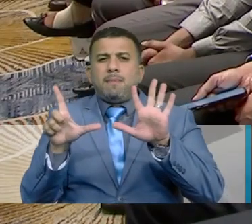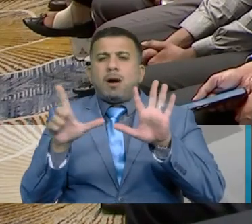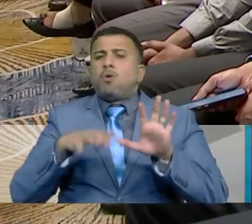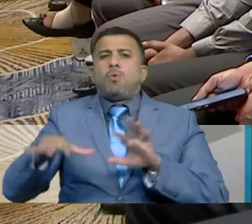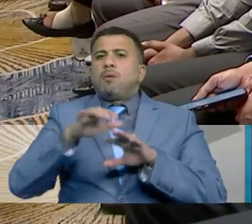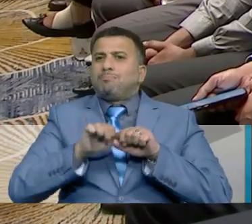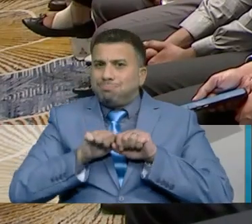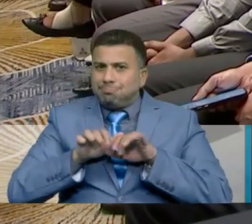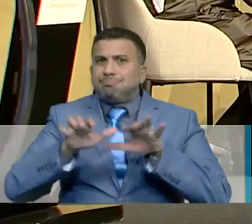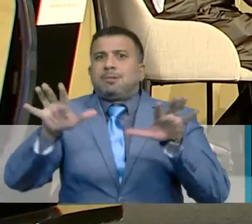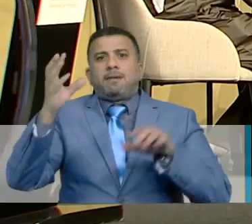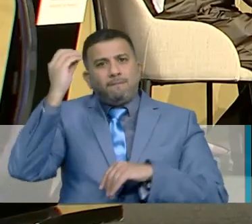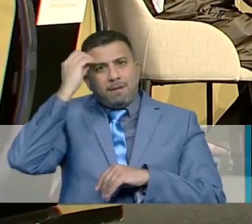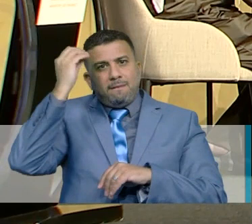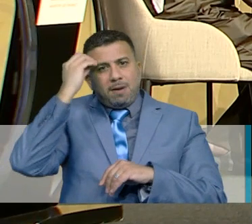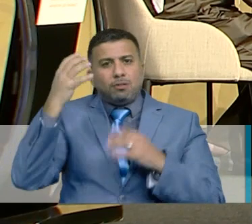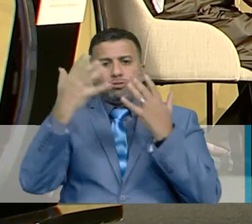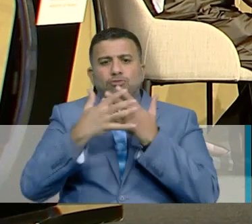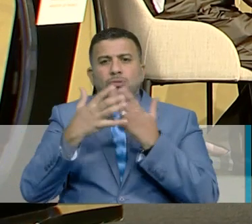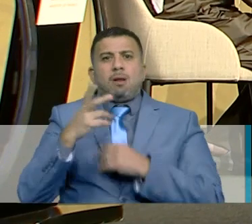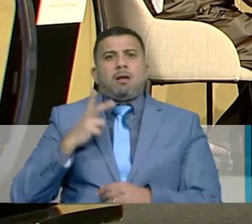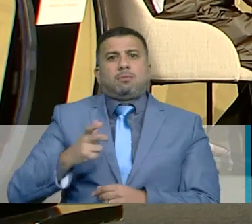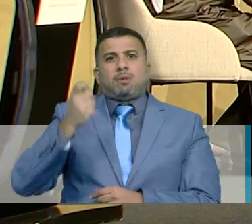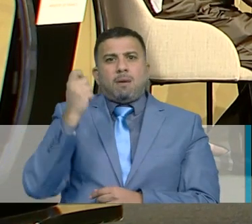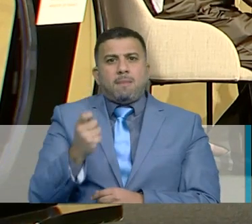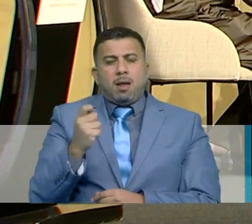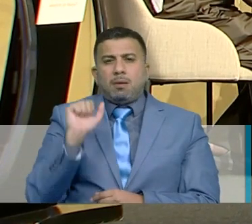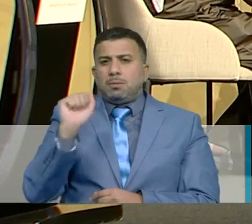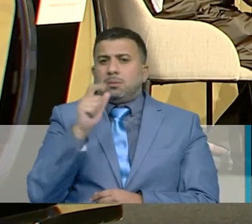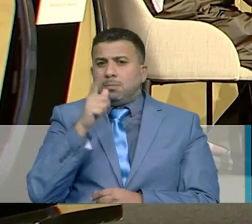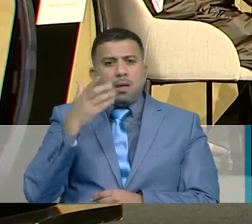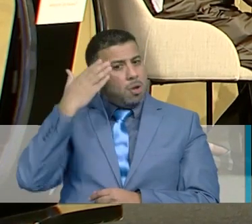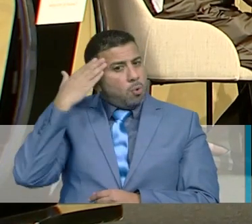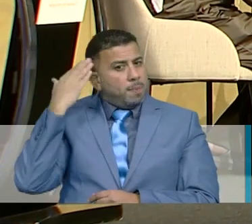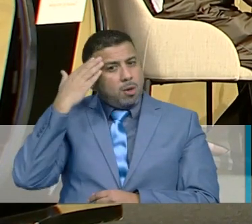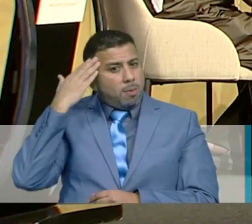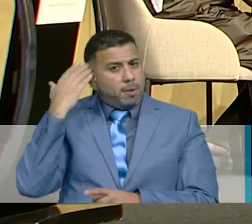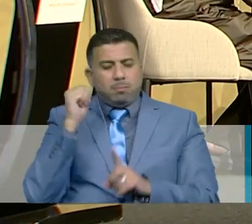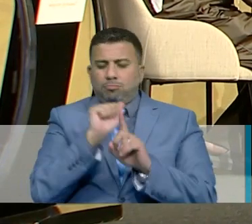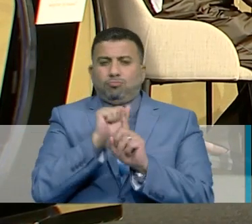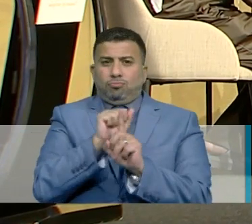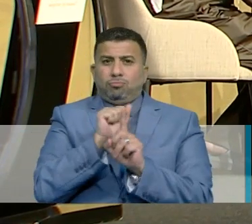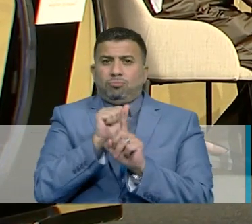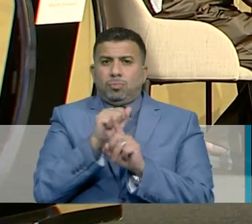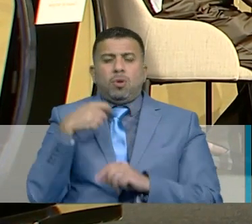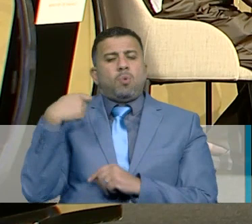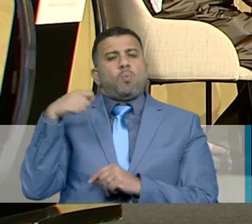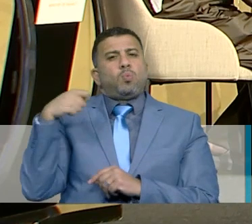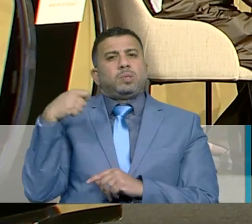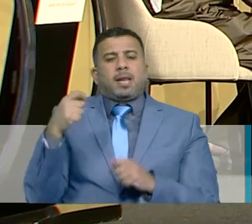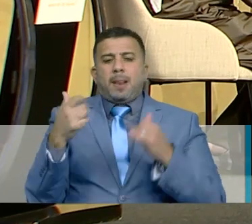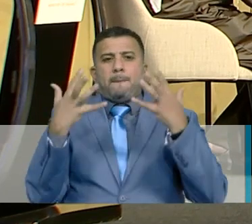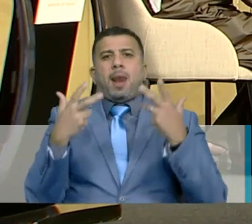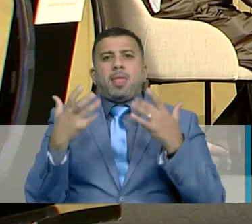الجمهور المستهدف في أوساط قطاع الأعمال بقيادة خبراء ومختصين من وزارة